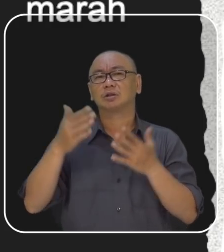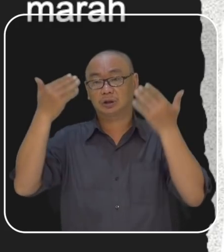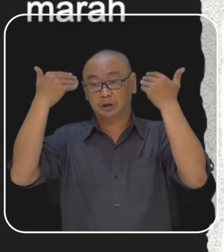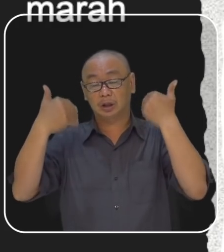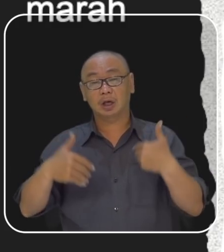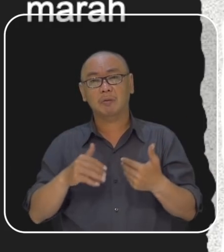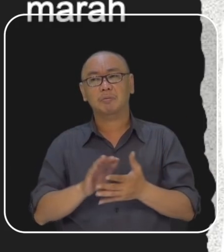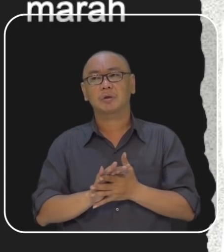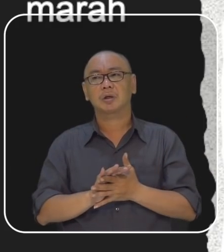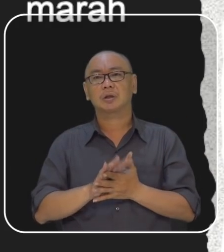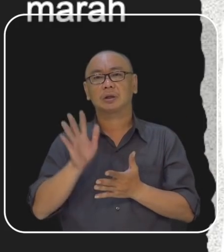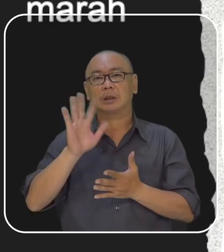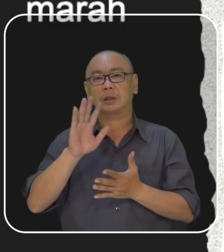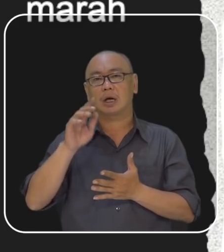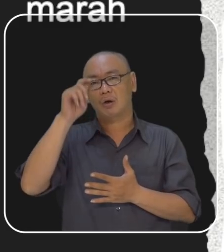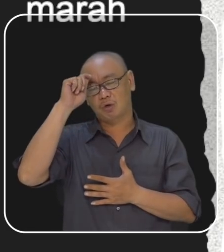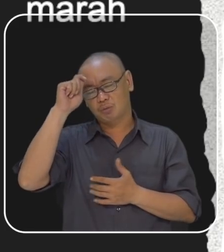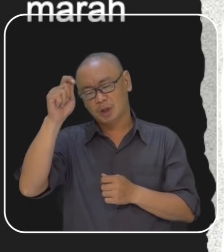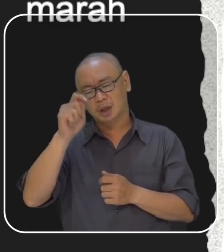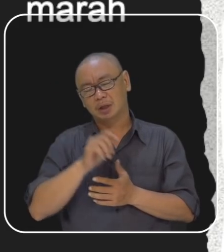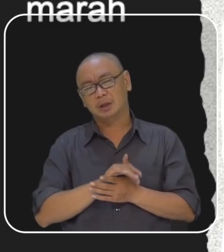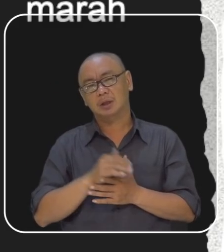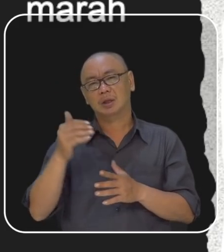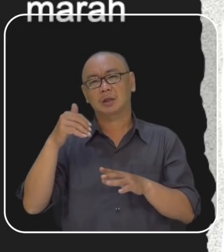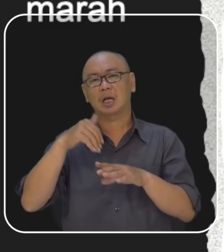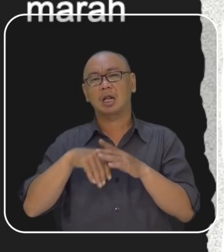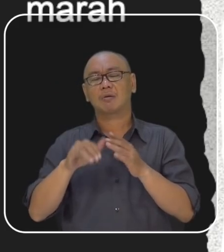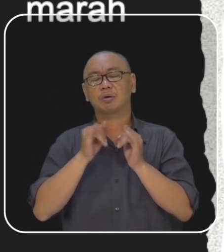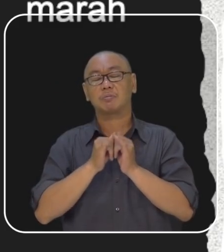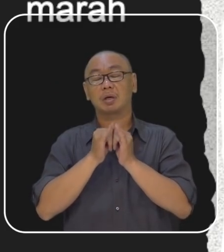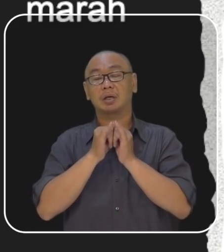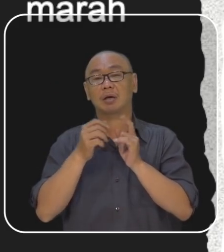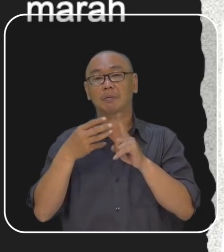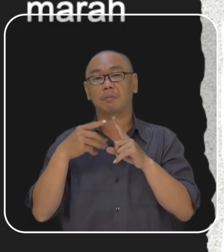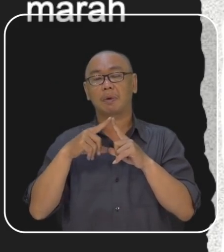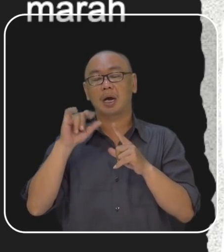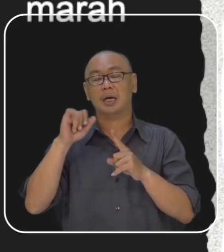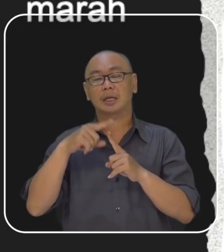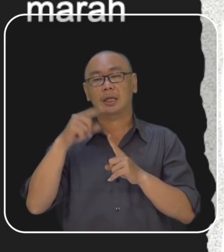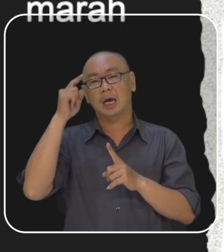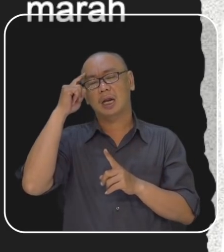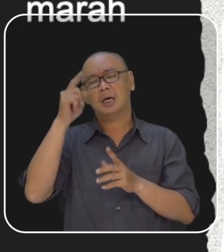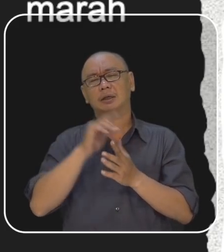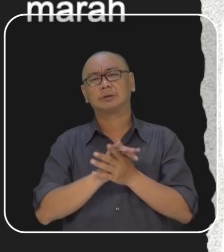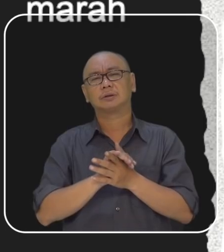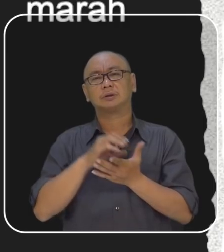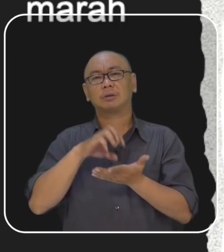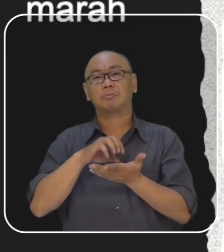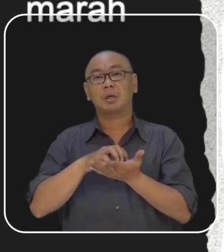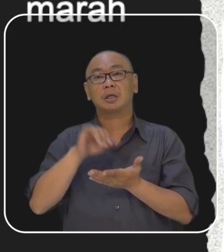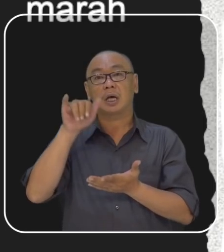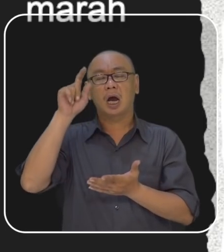ya yang tidak hormat di dalam ibadah Bait Allah. Tempat